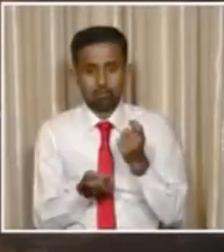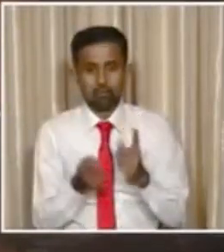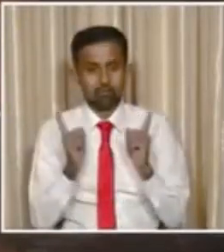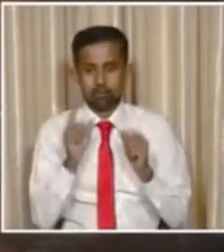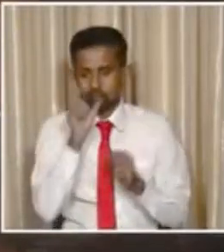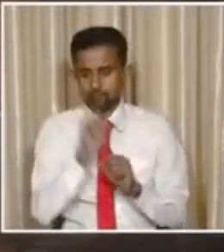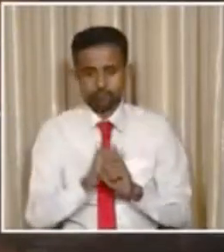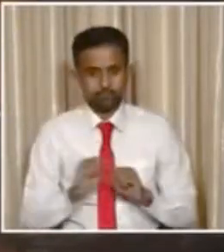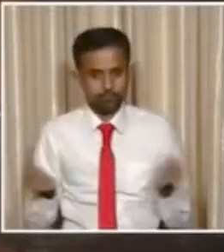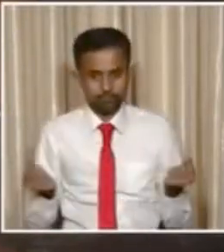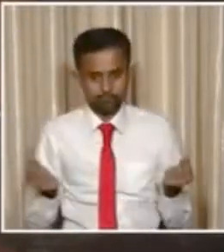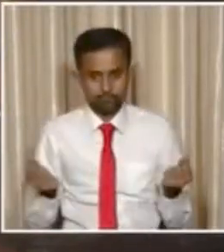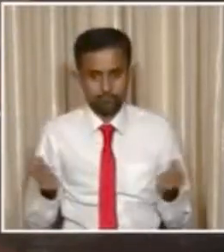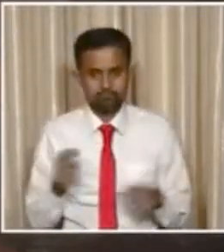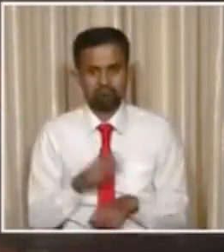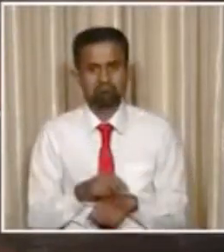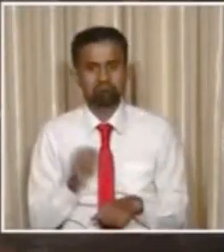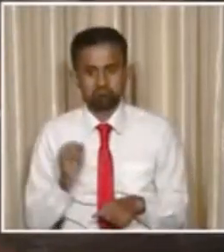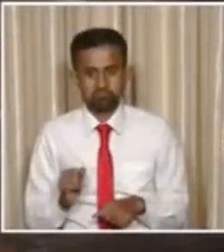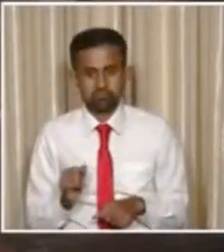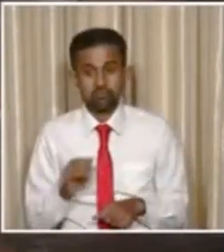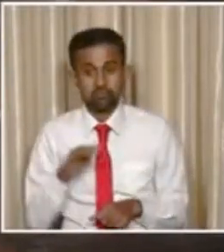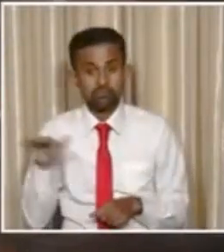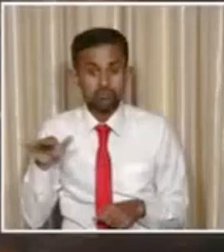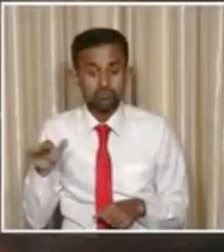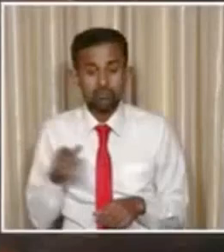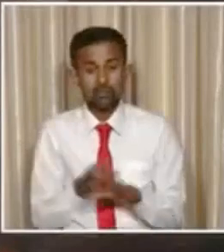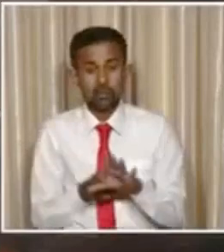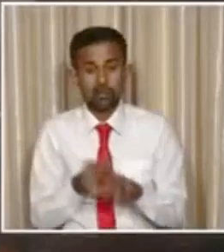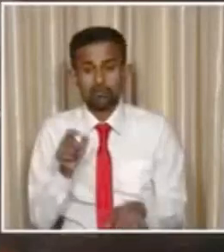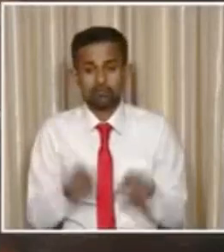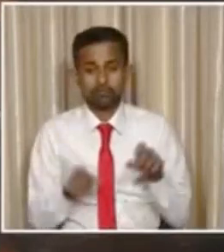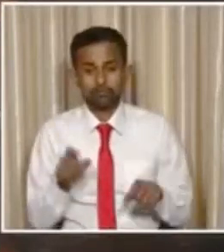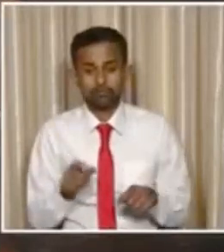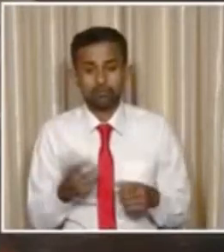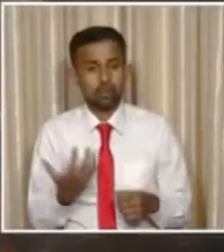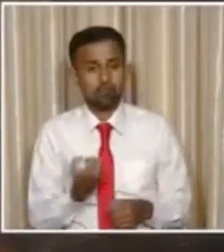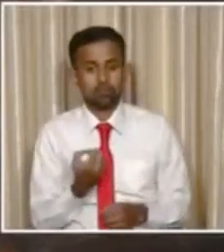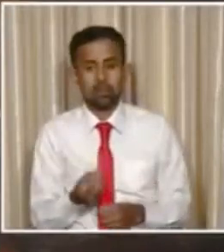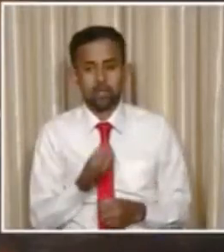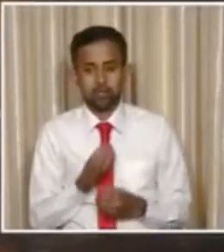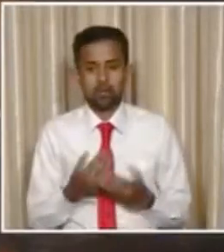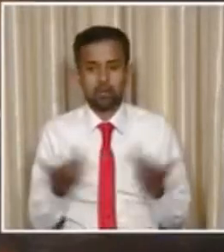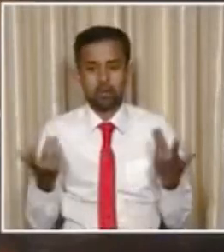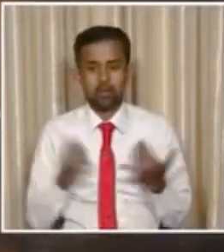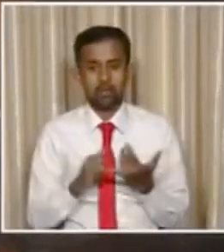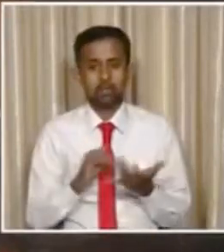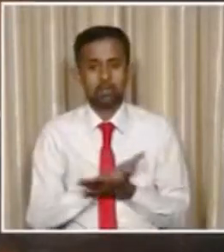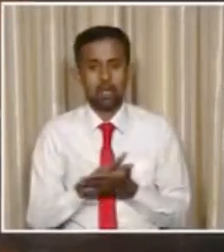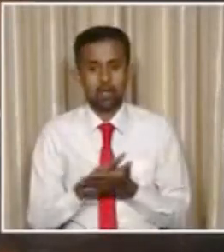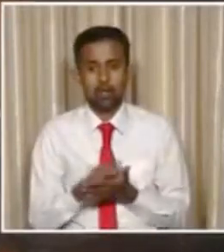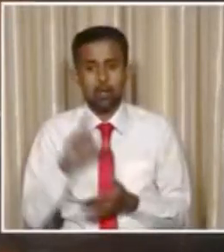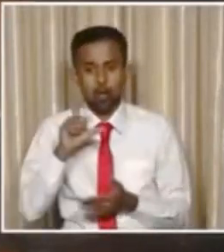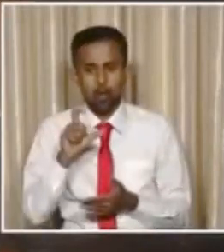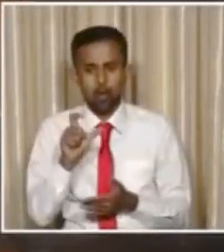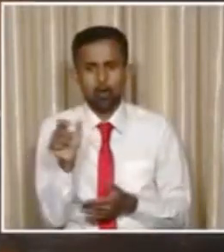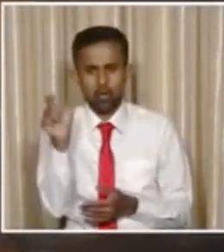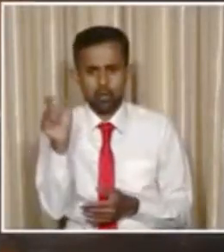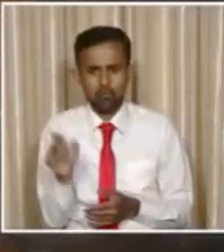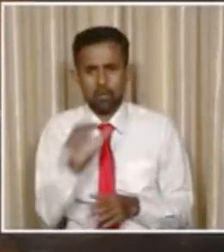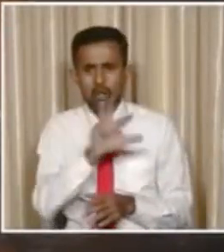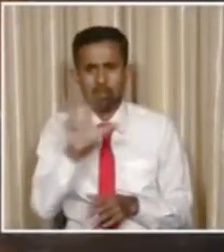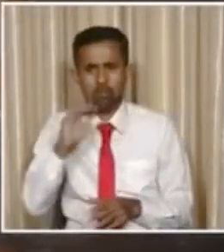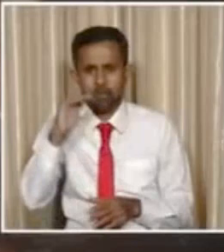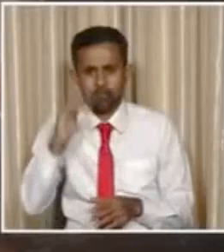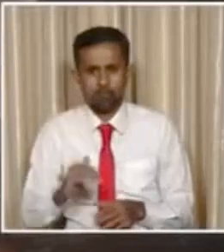බලන්නේ නැහැ හැබැයි අවාසනාවන්ත වෙලේ මේ ප්‍රදේශ වල ඉන්න තරුණයන්ට අවස්ථාවක් ලැබෙන්නේ නැහැ මං හිතන්නේ ෂාරුජන් ෂන්මුගනාද කොළඹ තරුණෙක් 19න්